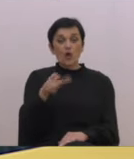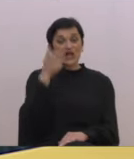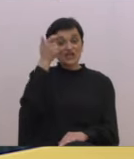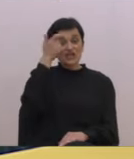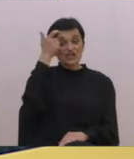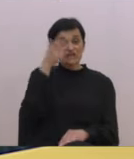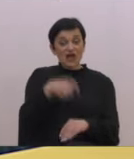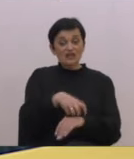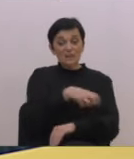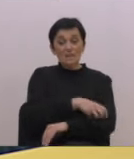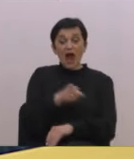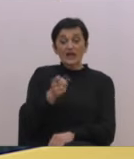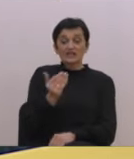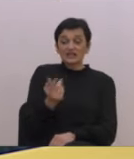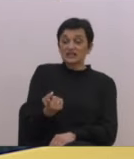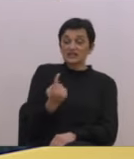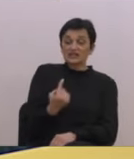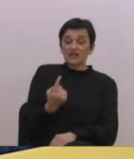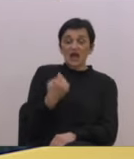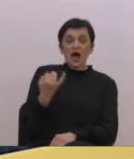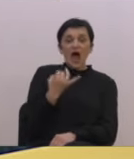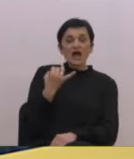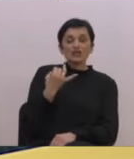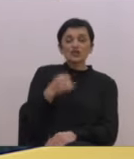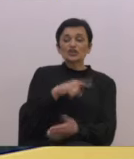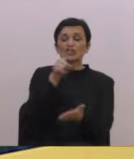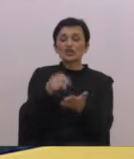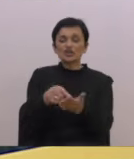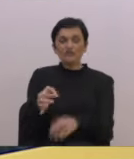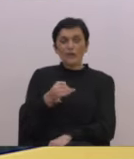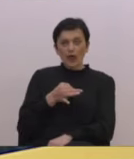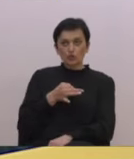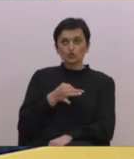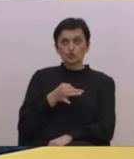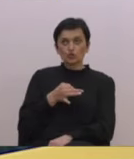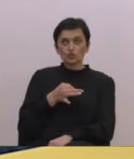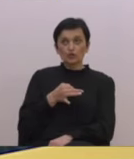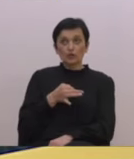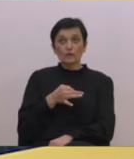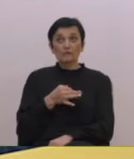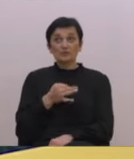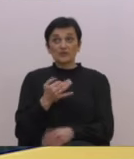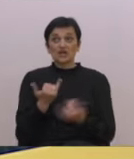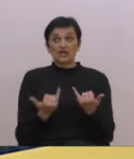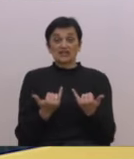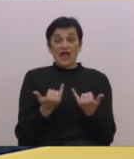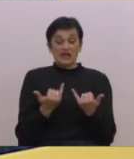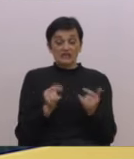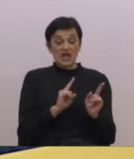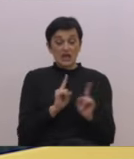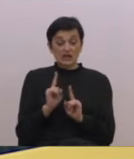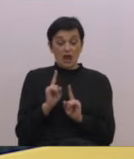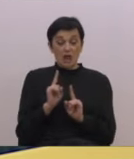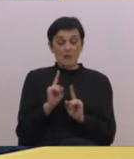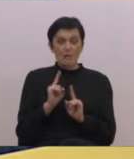ივანიშვილის პარტიისგან აინტერესებთ კითხვებზე პასუხი და დღეს თუ რამეზე უნდა